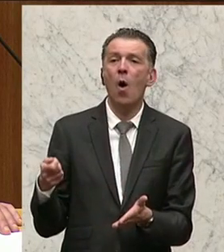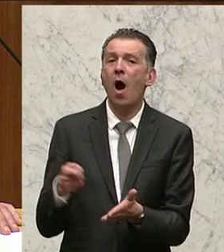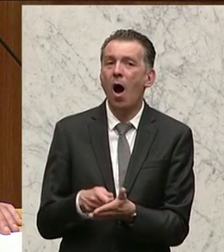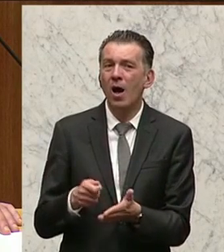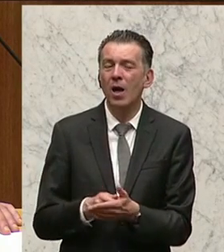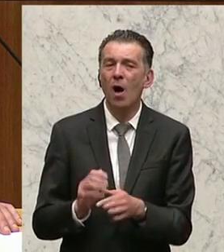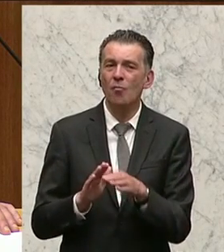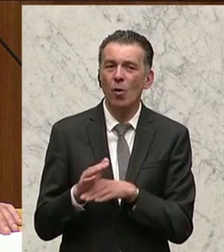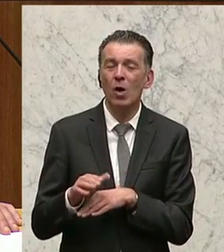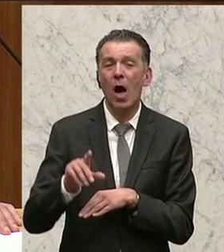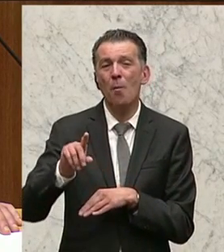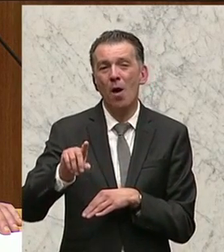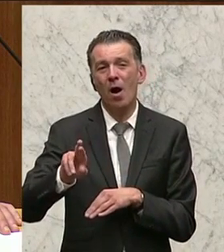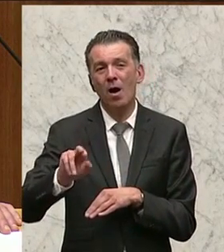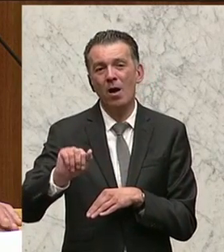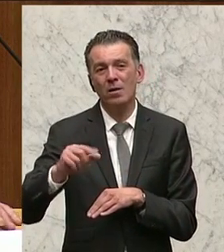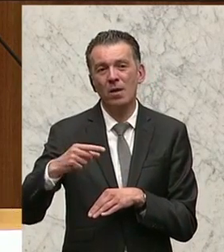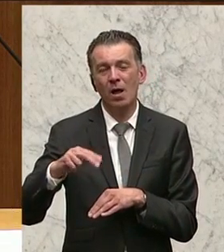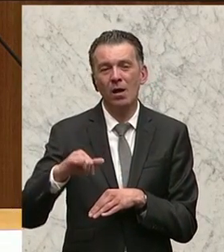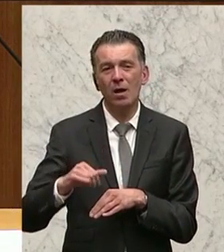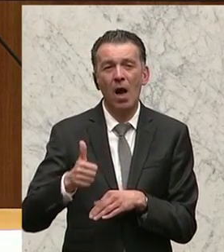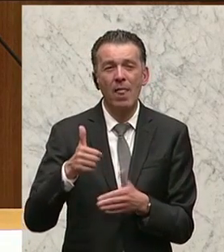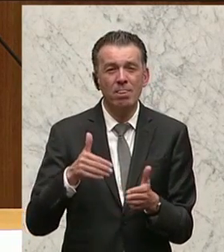Draghi in seiner Intensität, da reden wir von